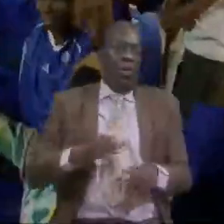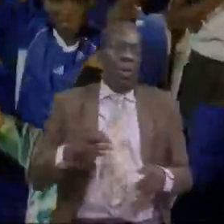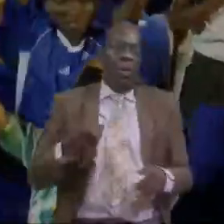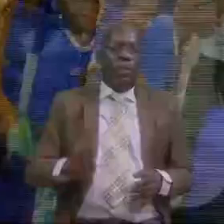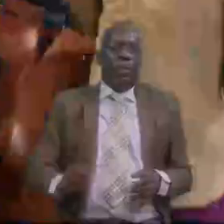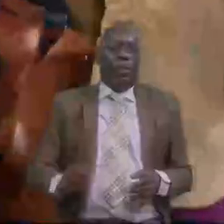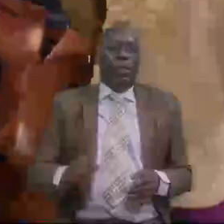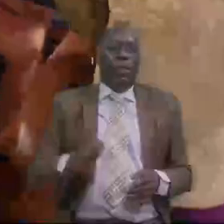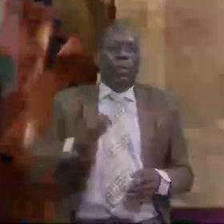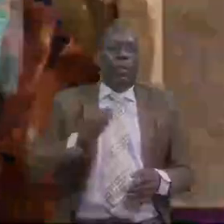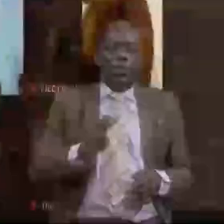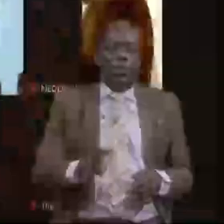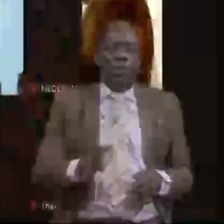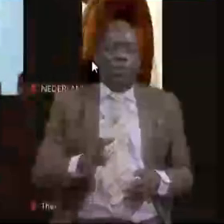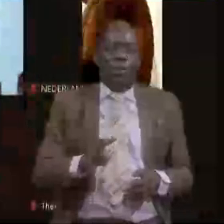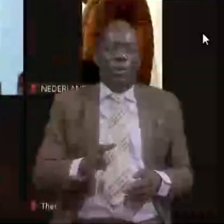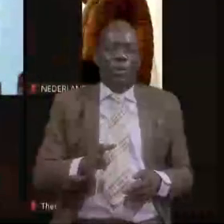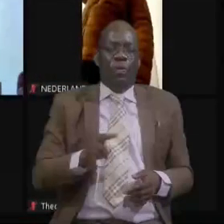à la télévision,